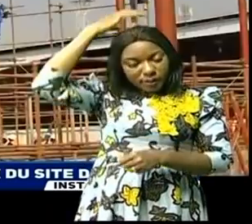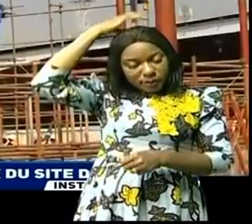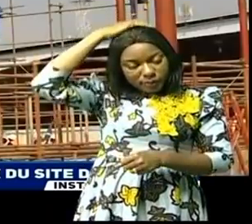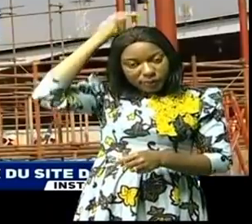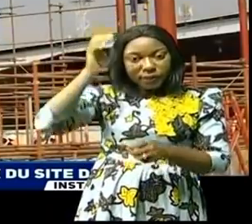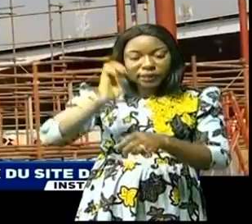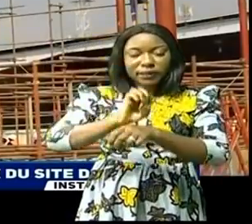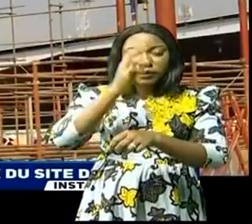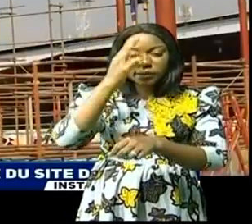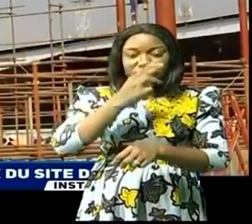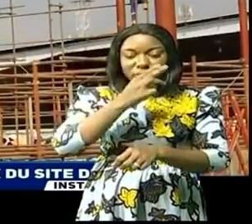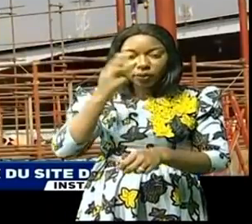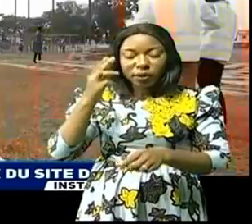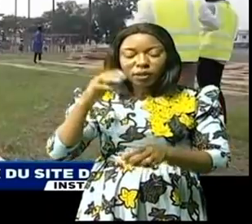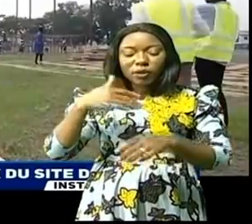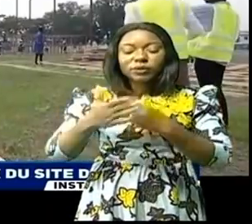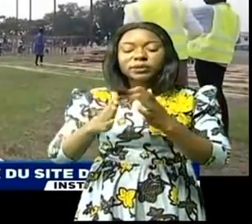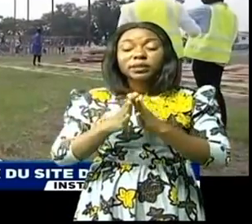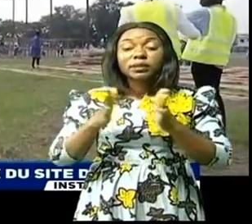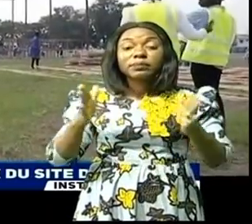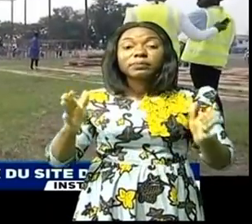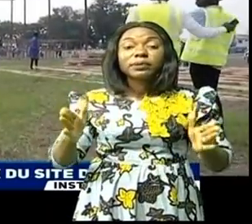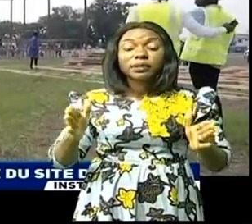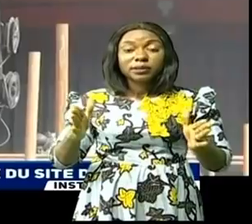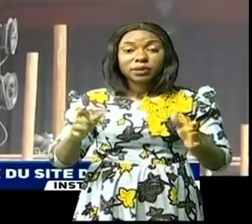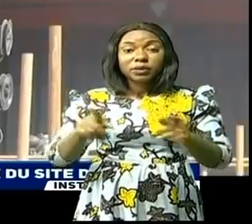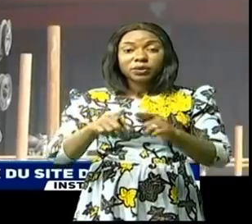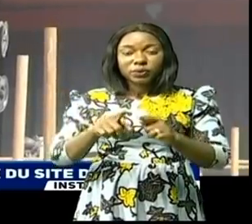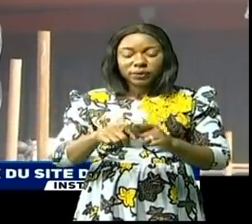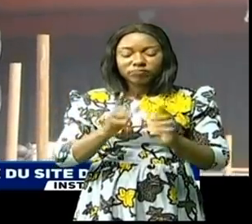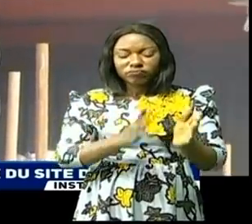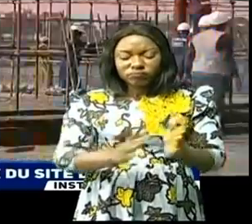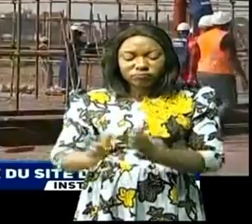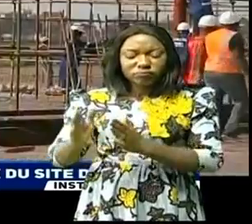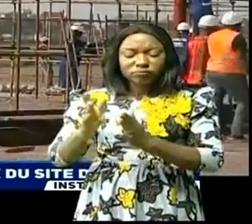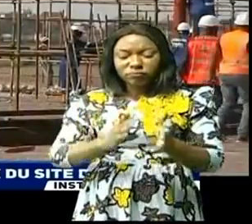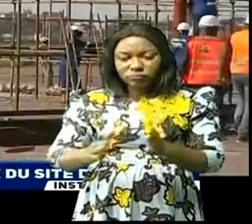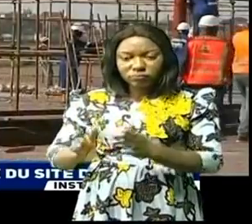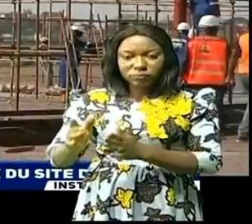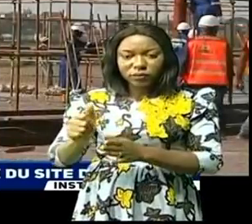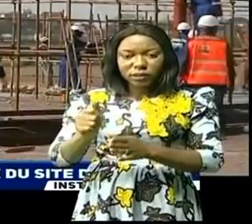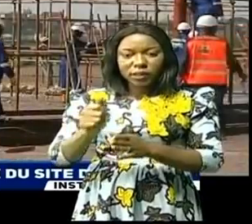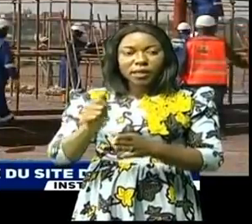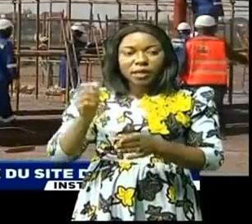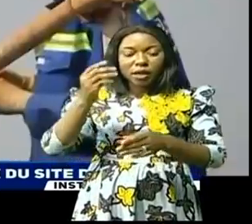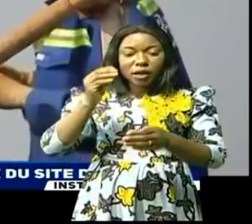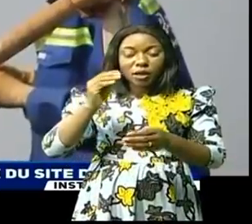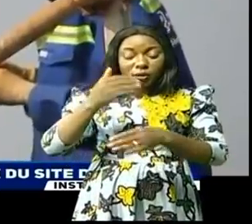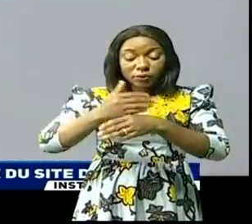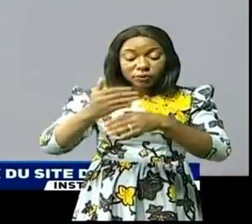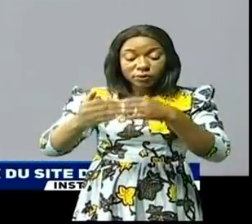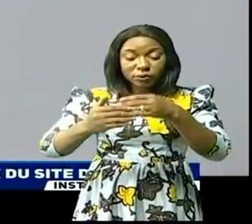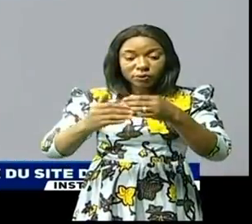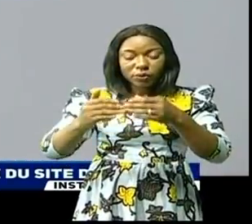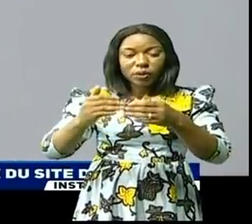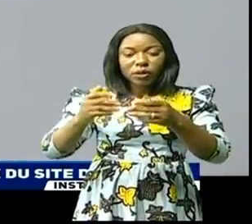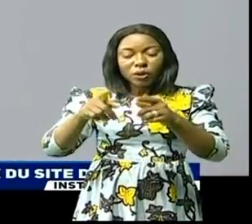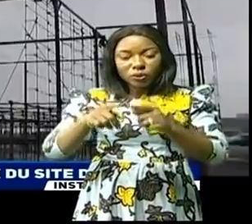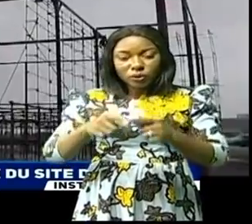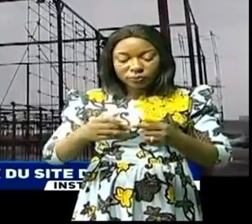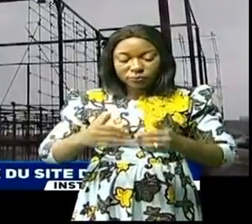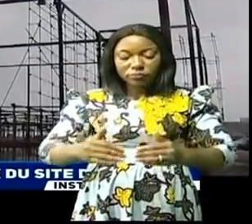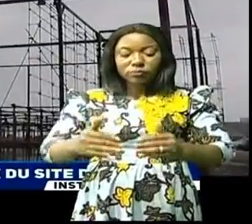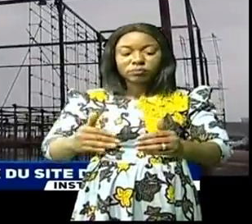catholique romaine dira la messe à Kinshasa, Ndolo prend forme. Il est encore en pleine construction à l'image de ces